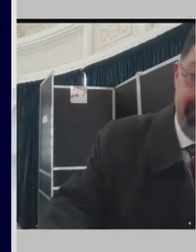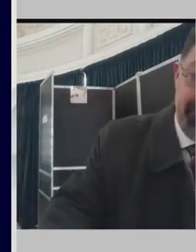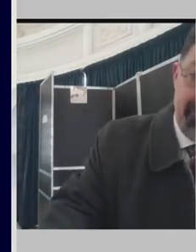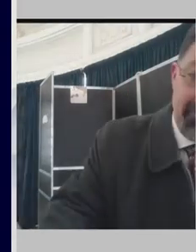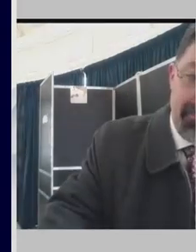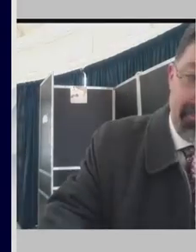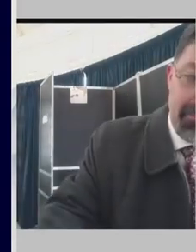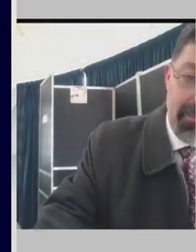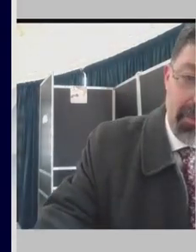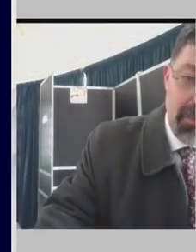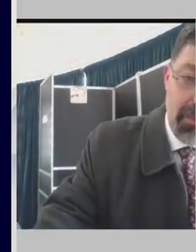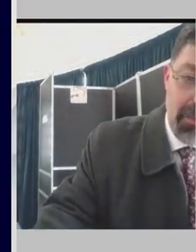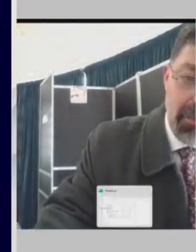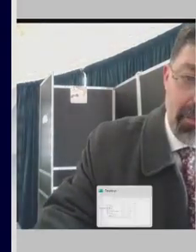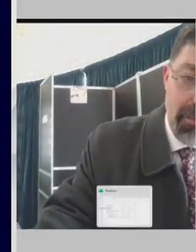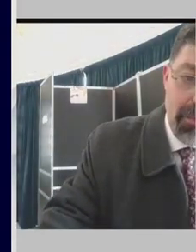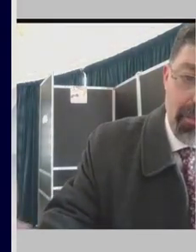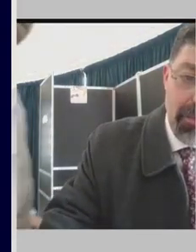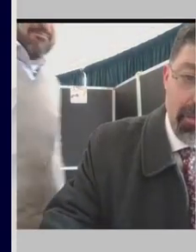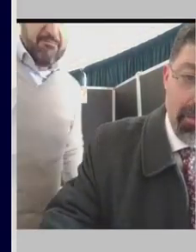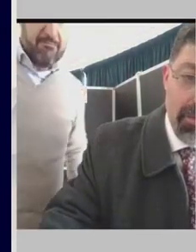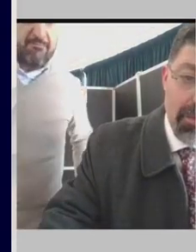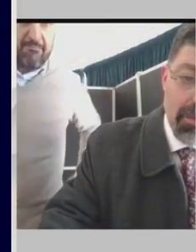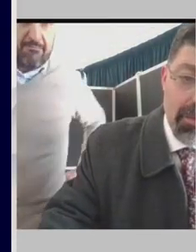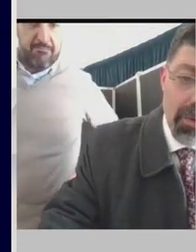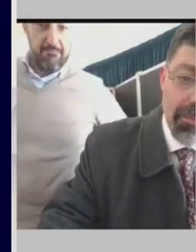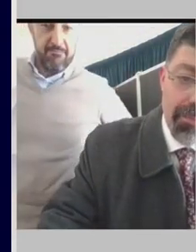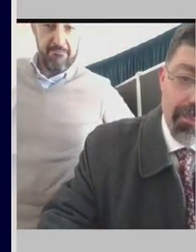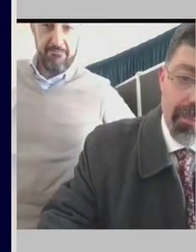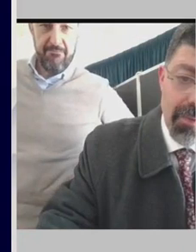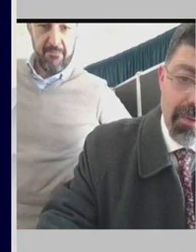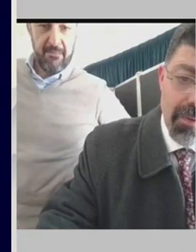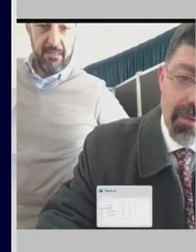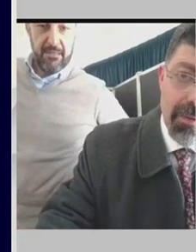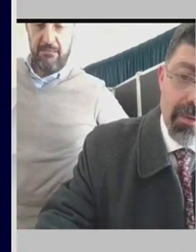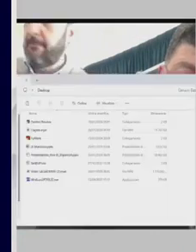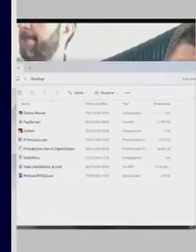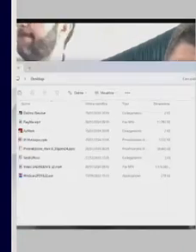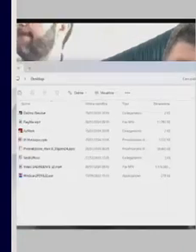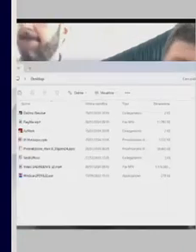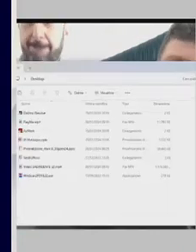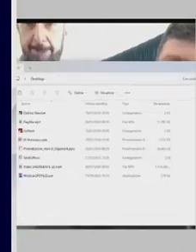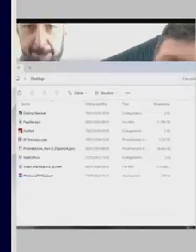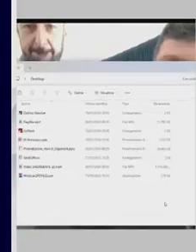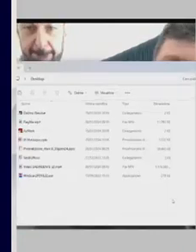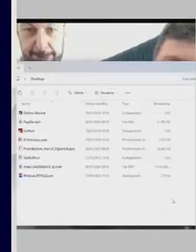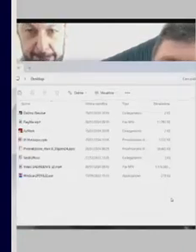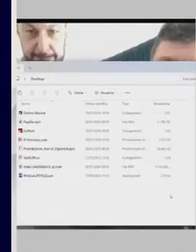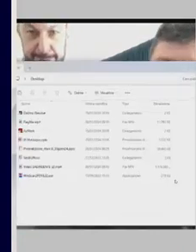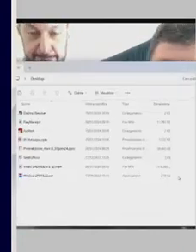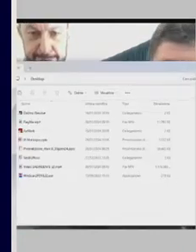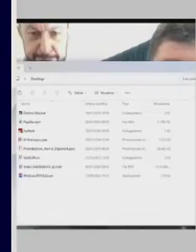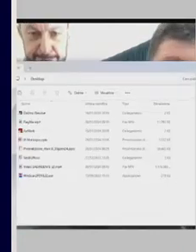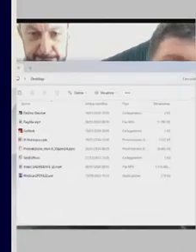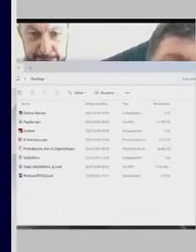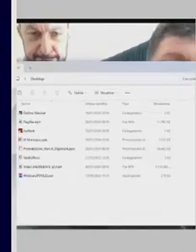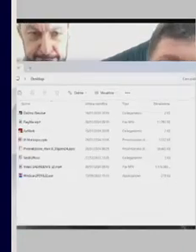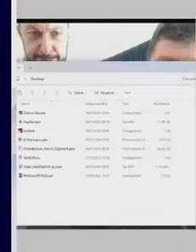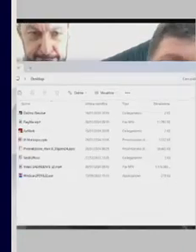Protezione Civile, che salutiamo. Sì, esatto. Prego. Ci dovrebbero essere anche delle slide, una presentazione sul